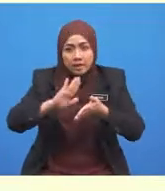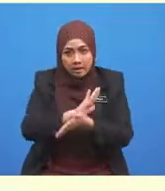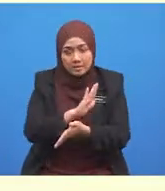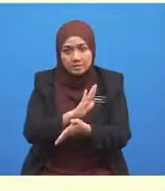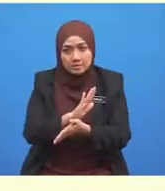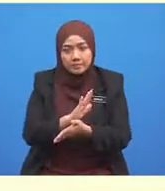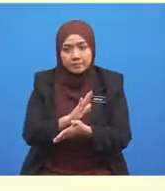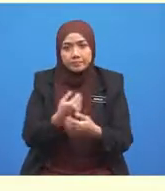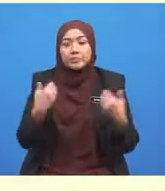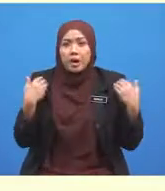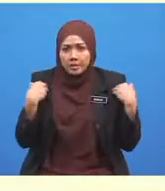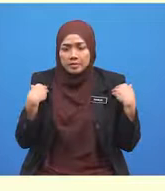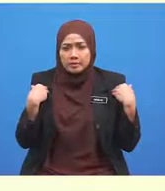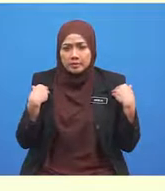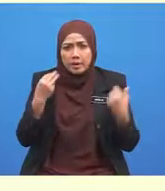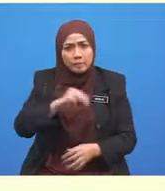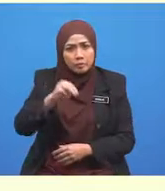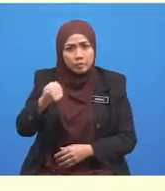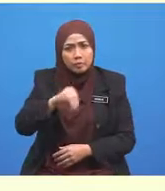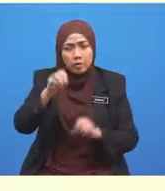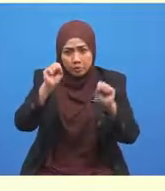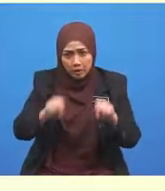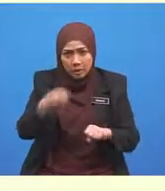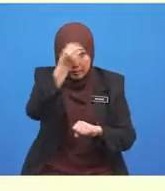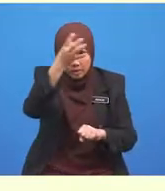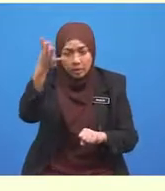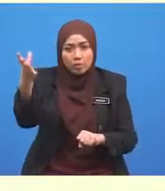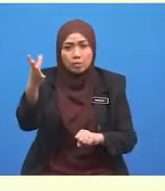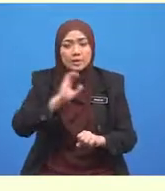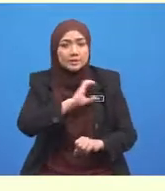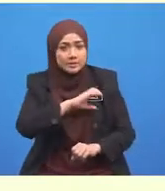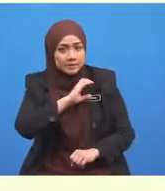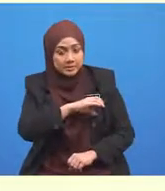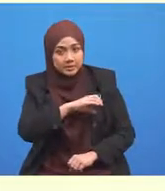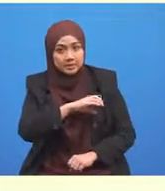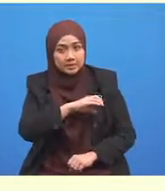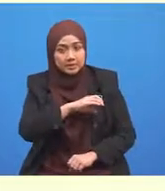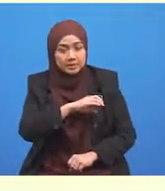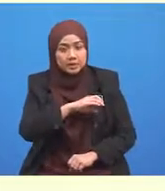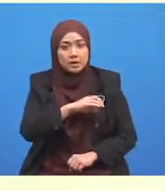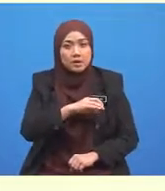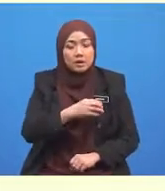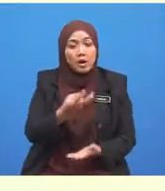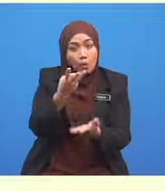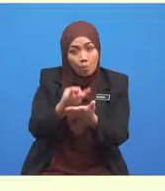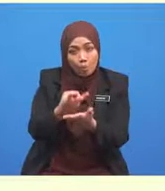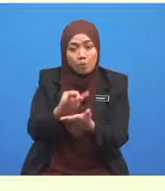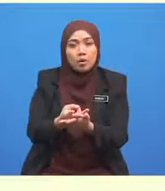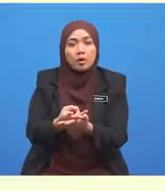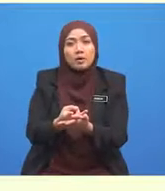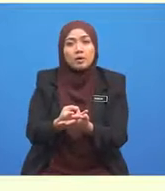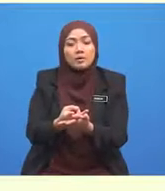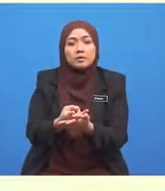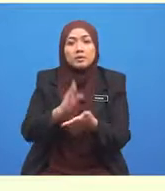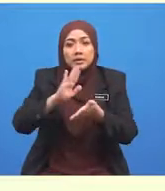Ada sesiapa yang boleh terangkan kepada cikgu ciri-ciri mata wang Malaysia dalam bentuk